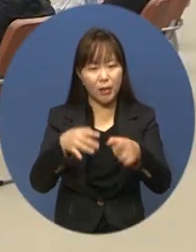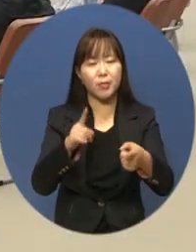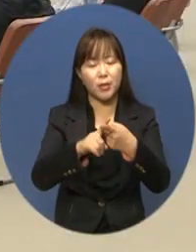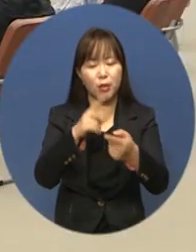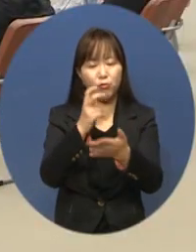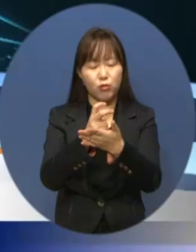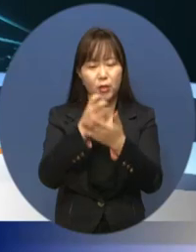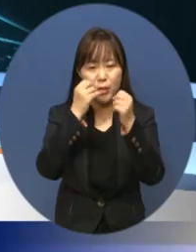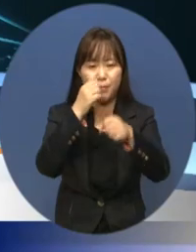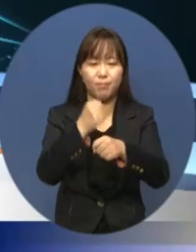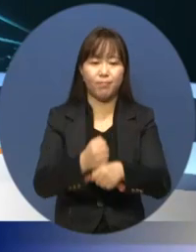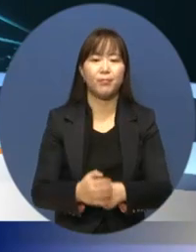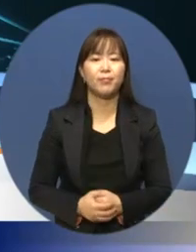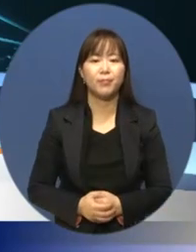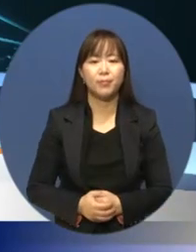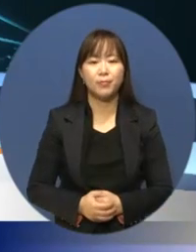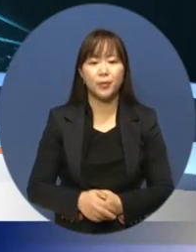신설했습니다.